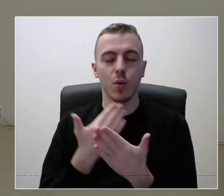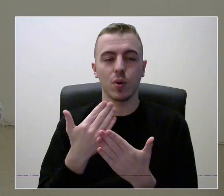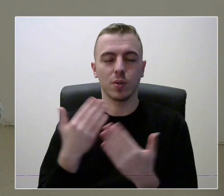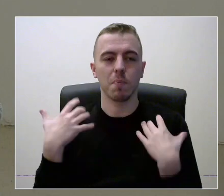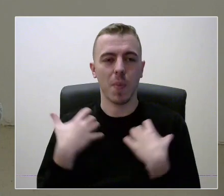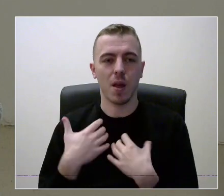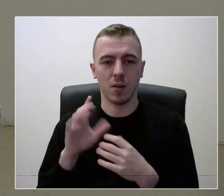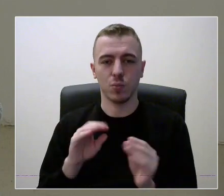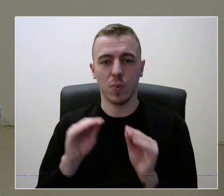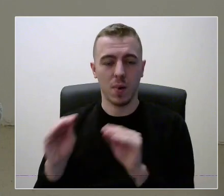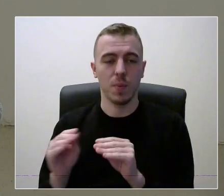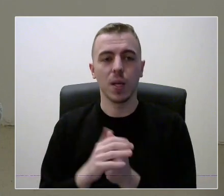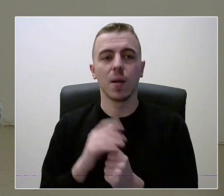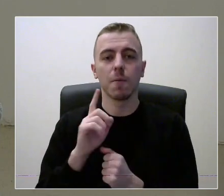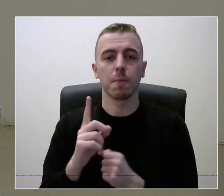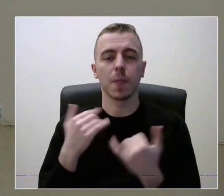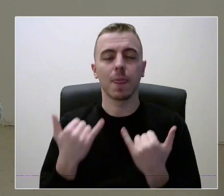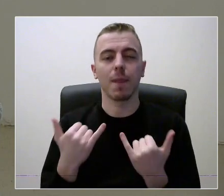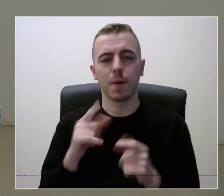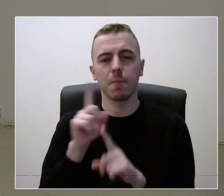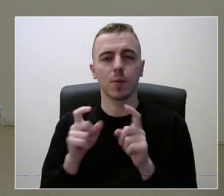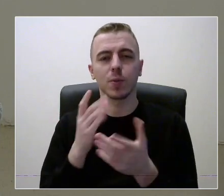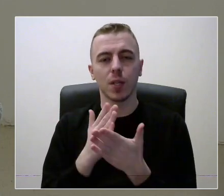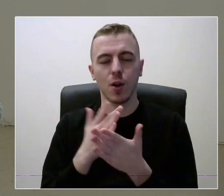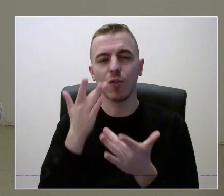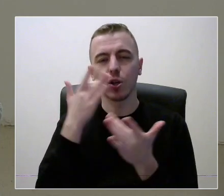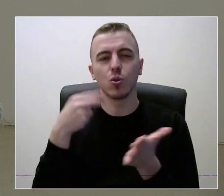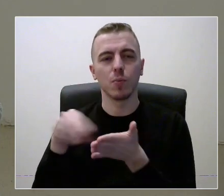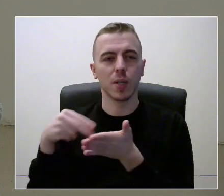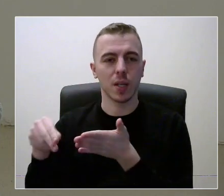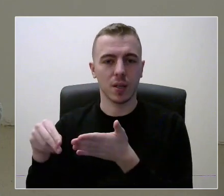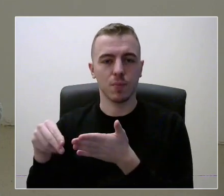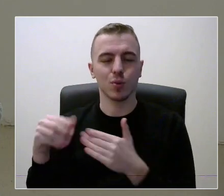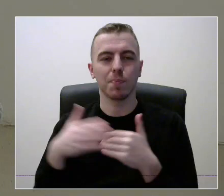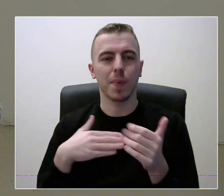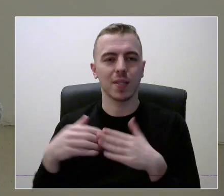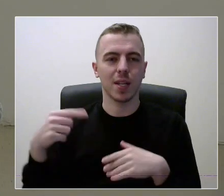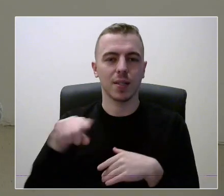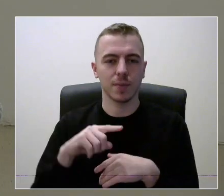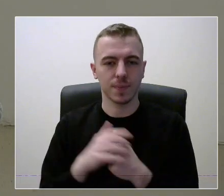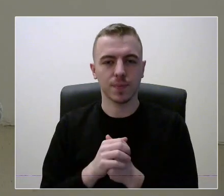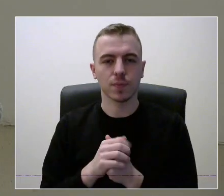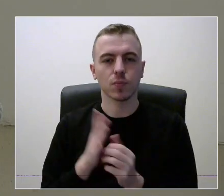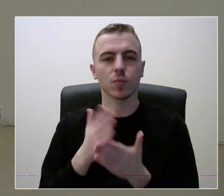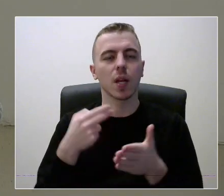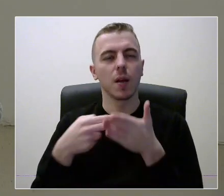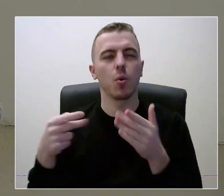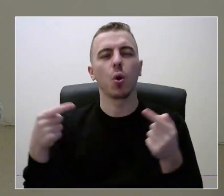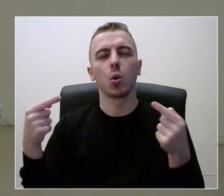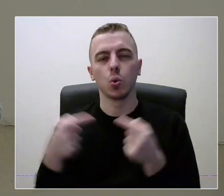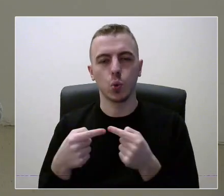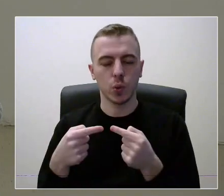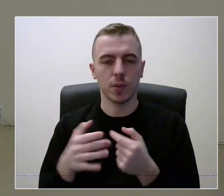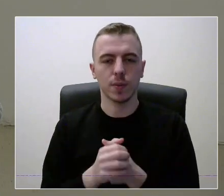klausimas, o šiaip tai yra aplausinėję viešųjų pirkimų, reiškia, specialistai ir kurios įmonė sutinko,